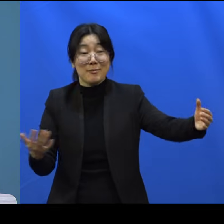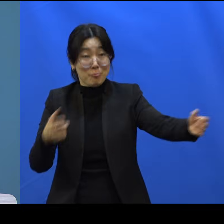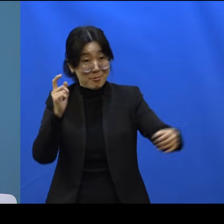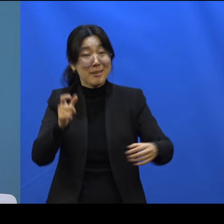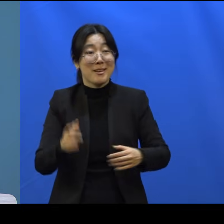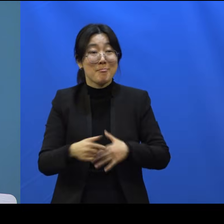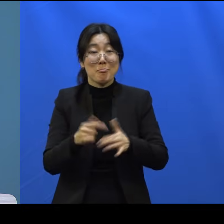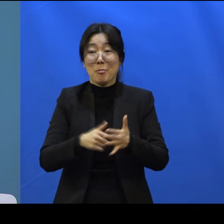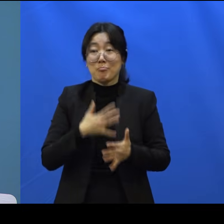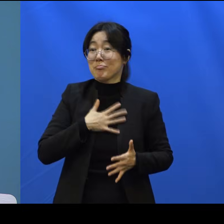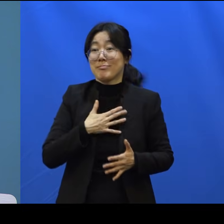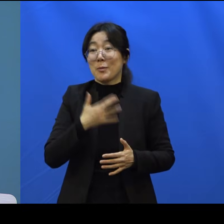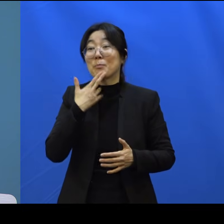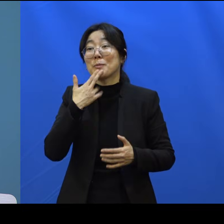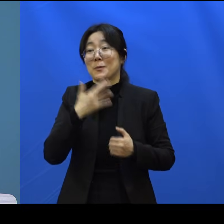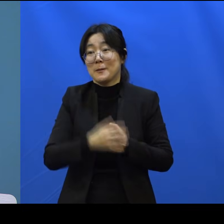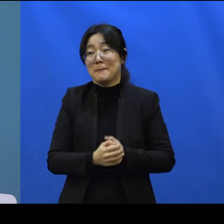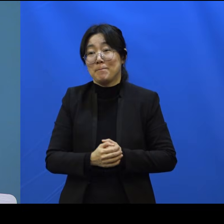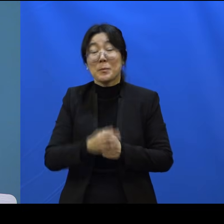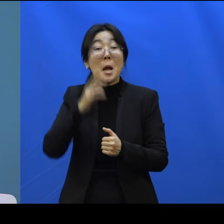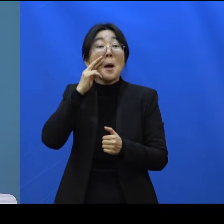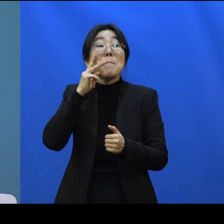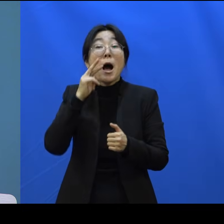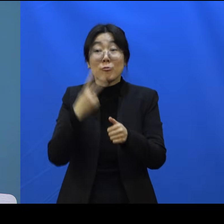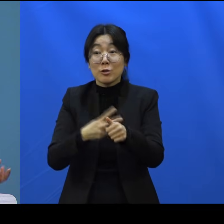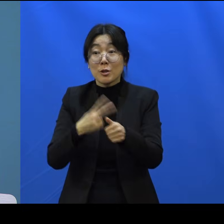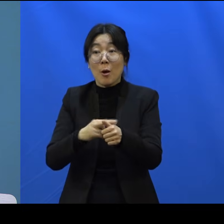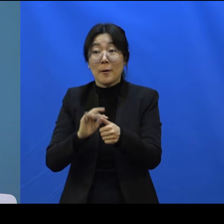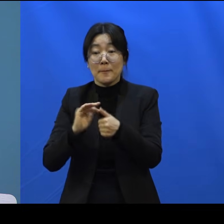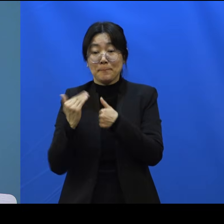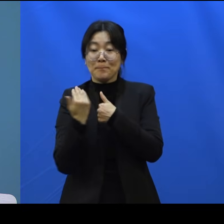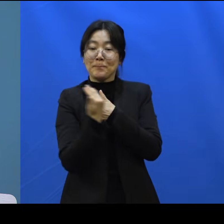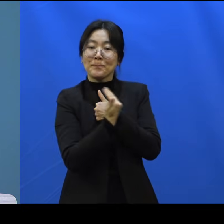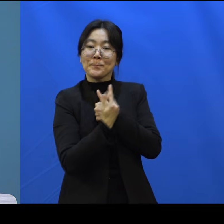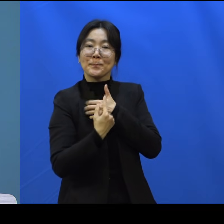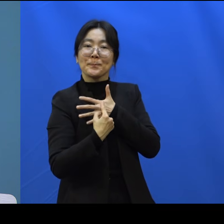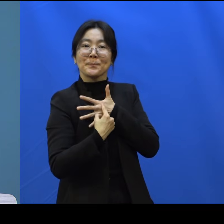자기를 이렇게 포장하지 않는 거예요. 그 치료 다